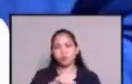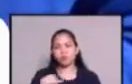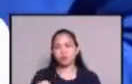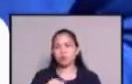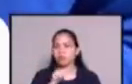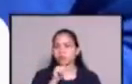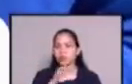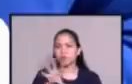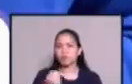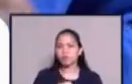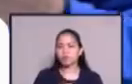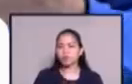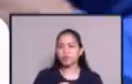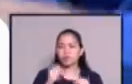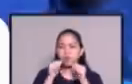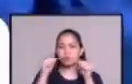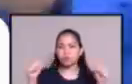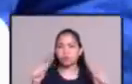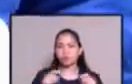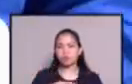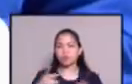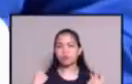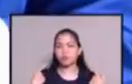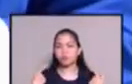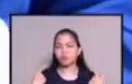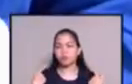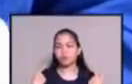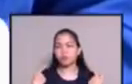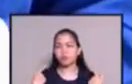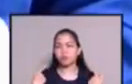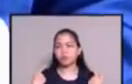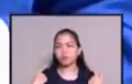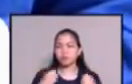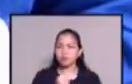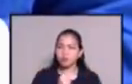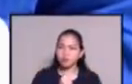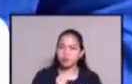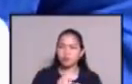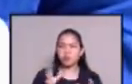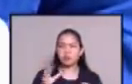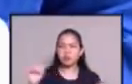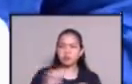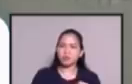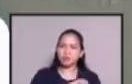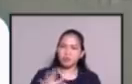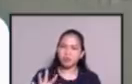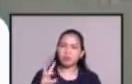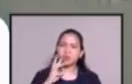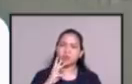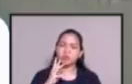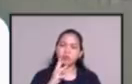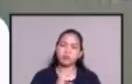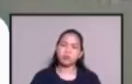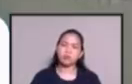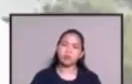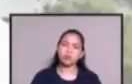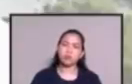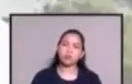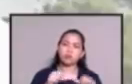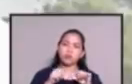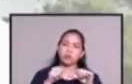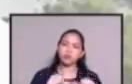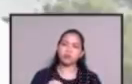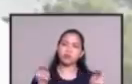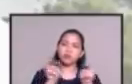sa in-announce namin actually made things worse. Naubos ang tubig sa reservoir. Nananatili namang